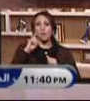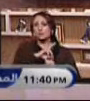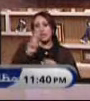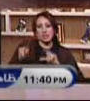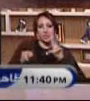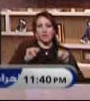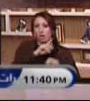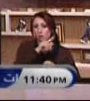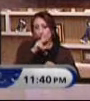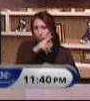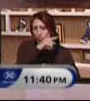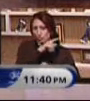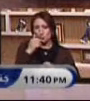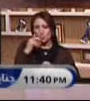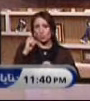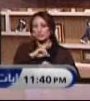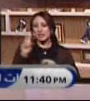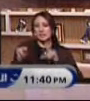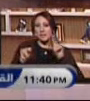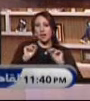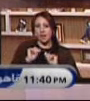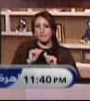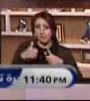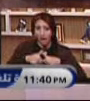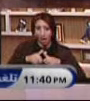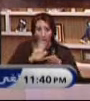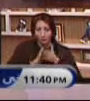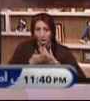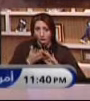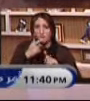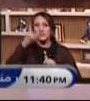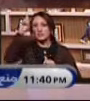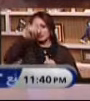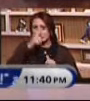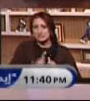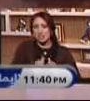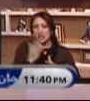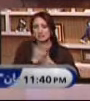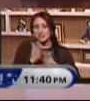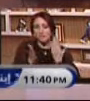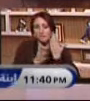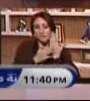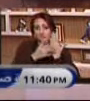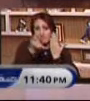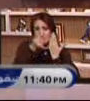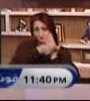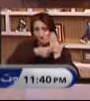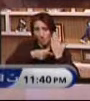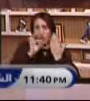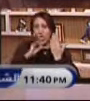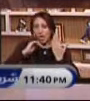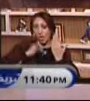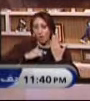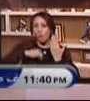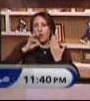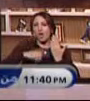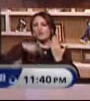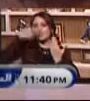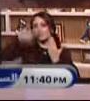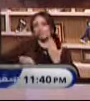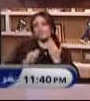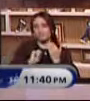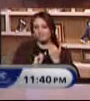فيما تنتطحان قال يا رسول الله قال لكن الله يدري وسوف يختص من هذه لتلك نعم